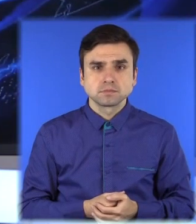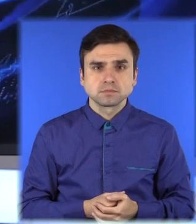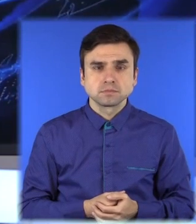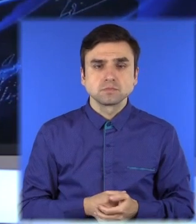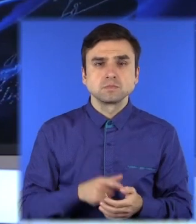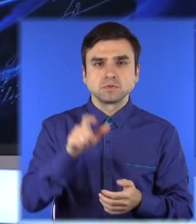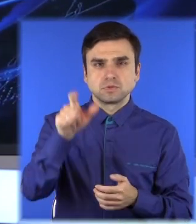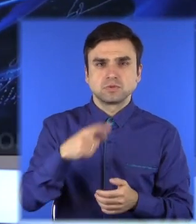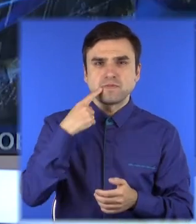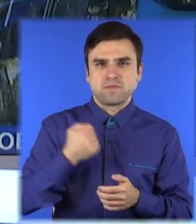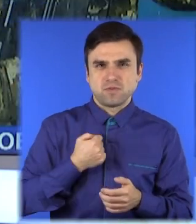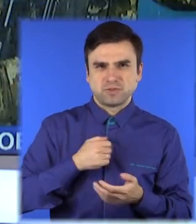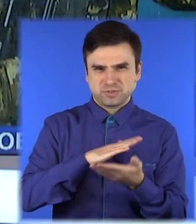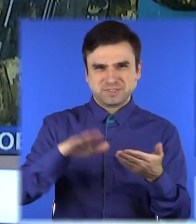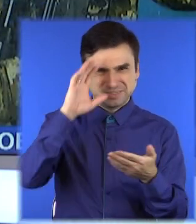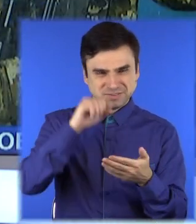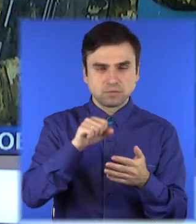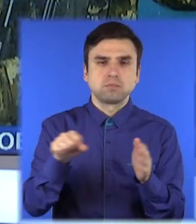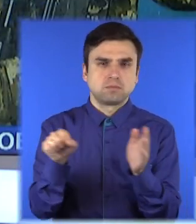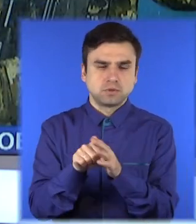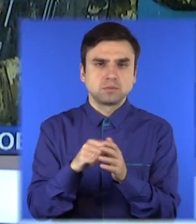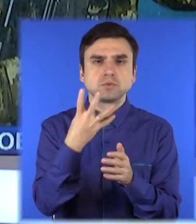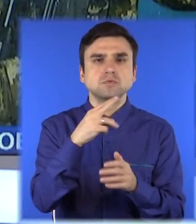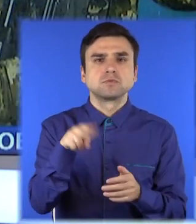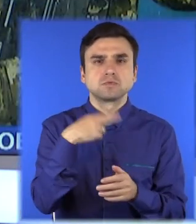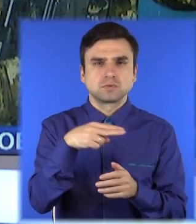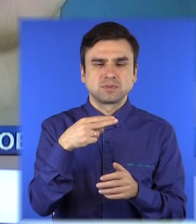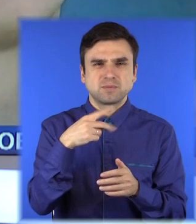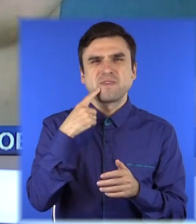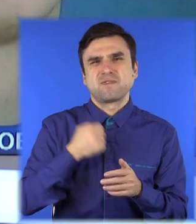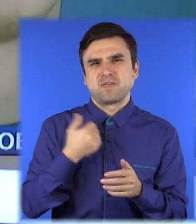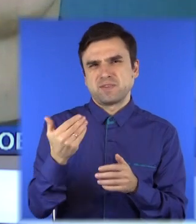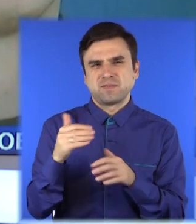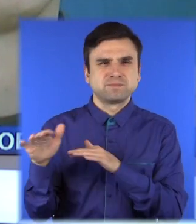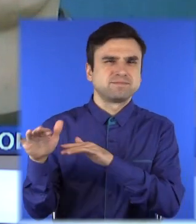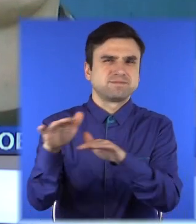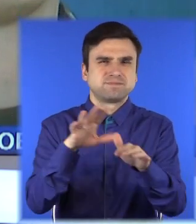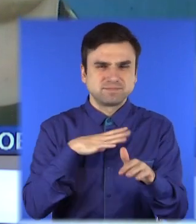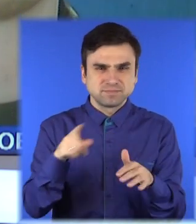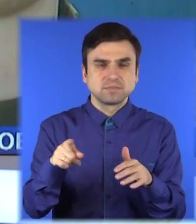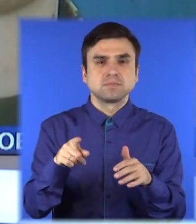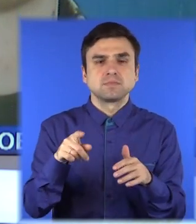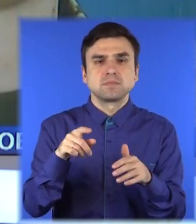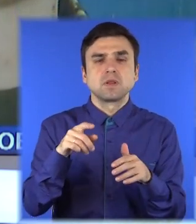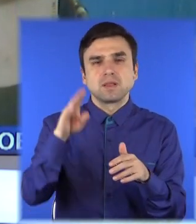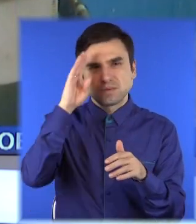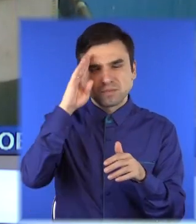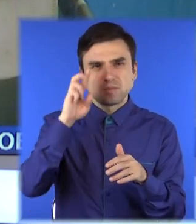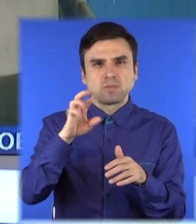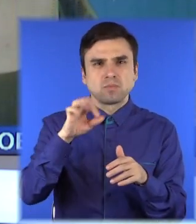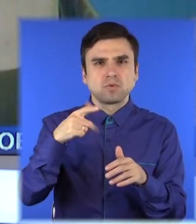Загинув криворізький військовий. 4 грудня під час виконання службового обов'язку загинув Богдан Хлівний. Бійцю